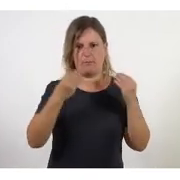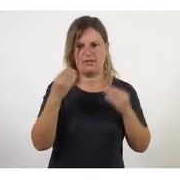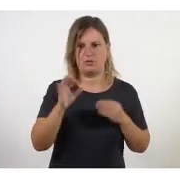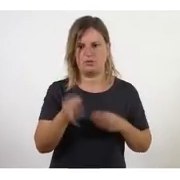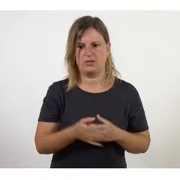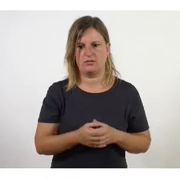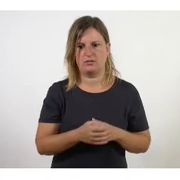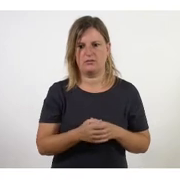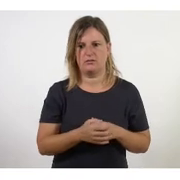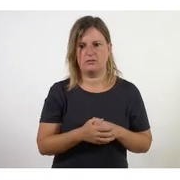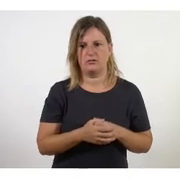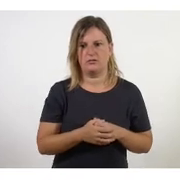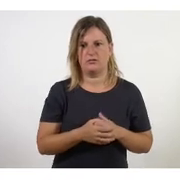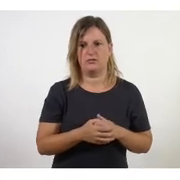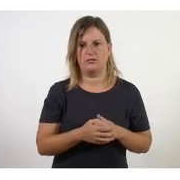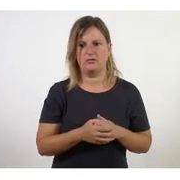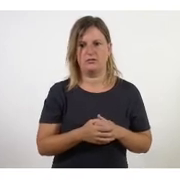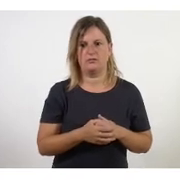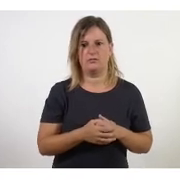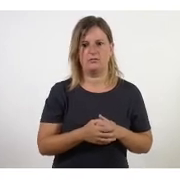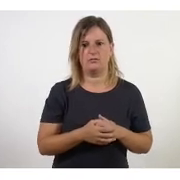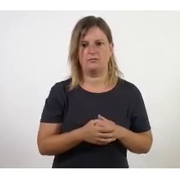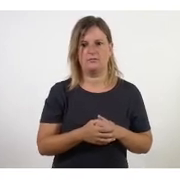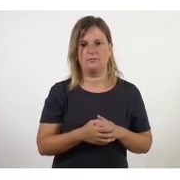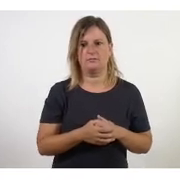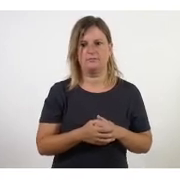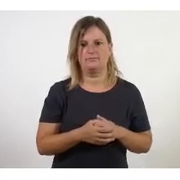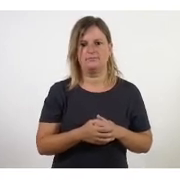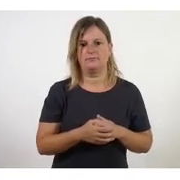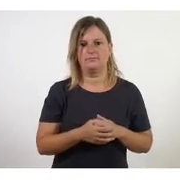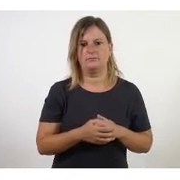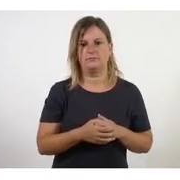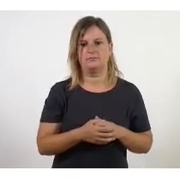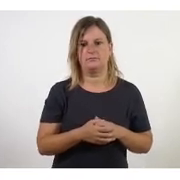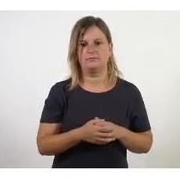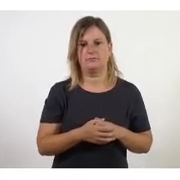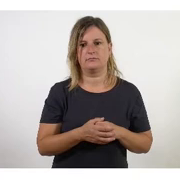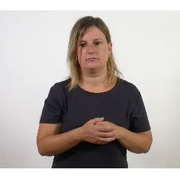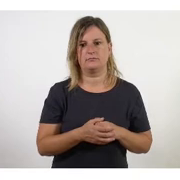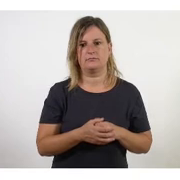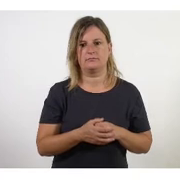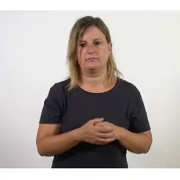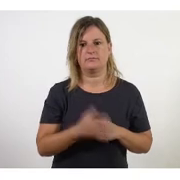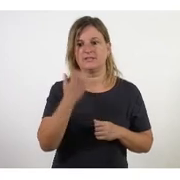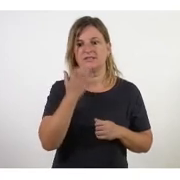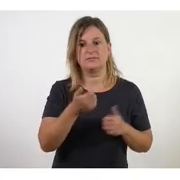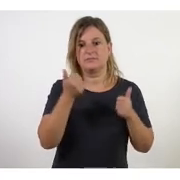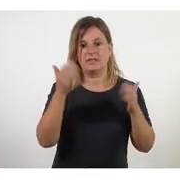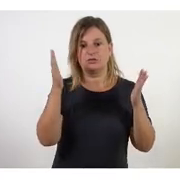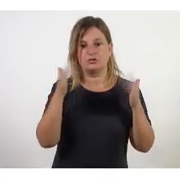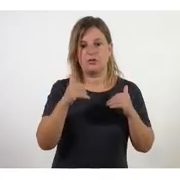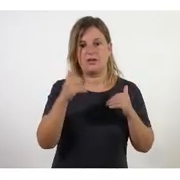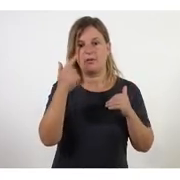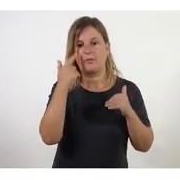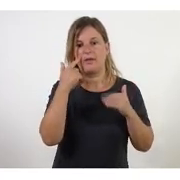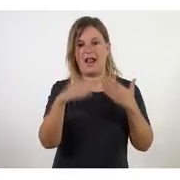Tenim diverses persones, no? Sí, sí. Vale. Doncs el que haureu de fer és donar-li, veieu al